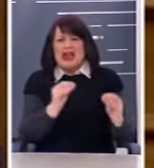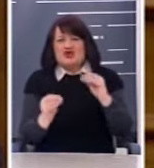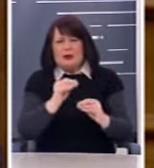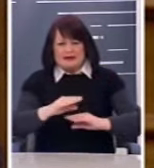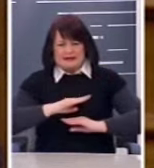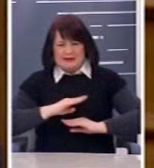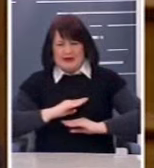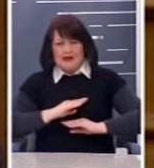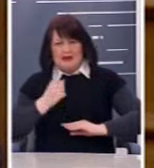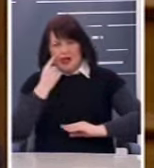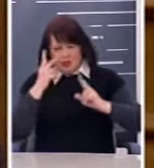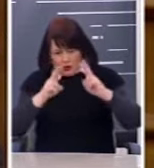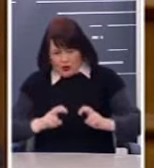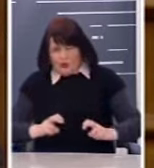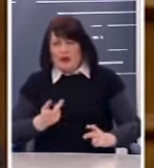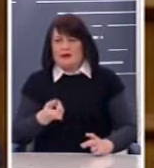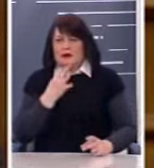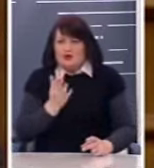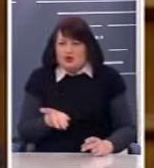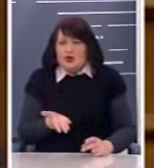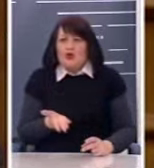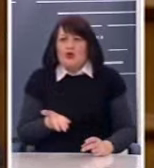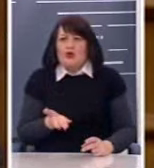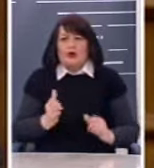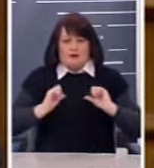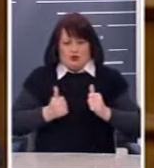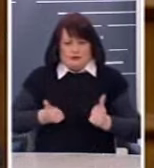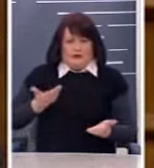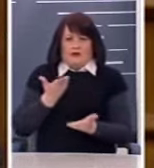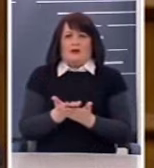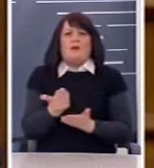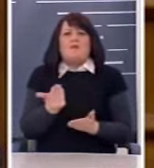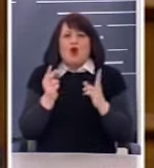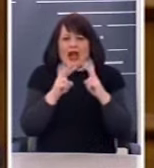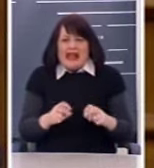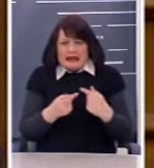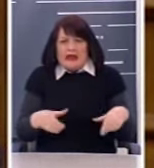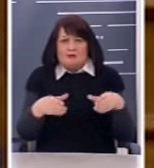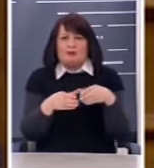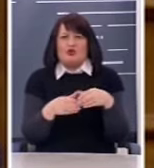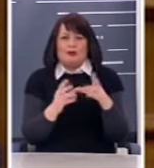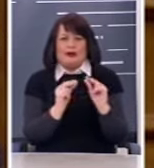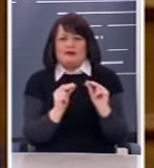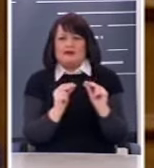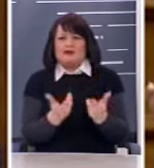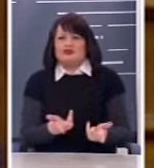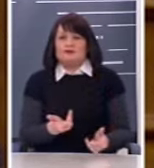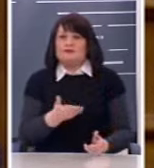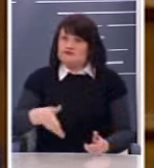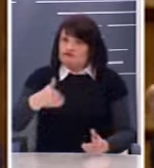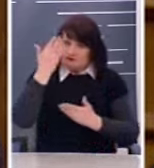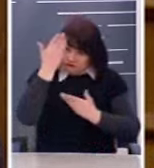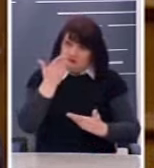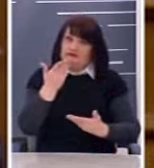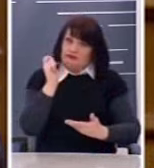Δεν τη βάλαμε στο συρτάρι και γι' αυτό εμείς πήραμε την πρωτοβουλία να συσταθεί προανακριτική. Και είδα, προς τιμήν όλων των